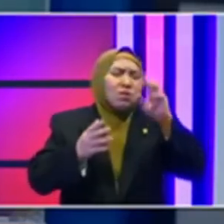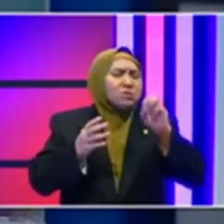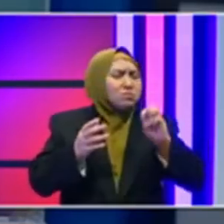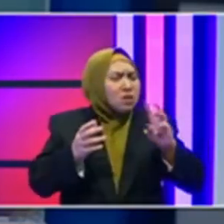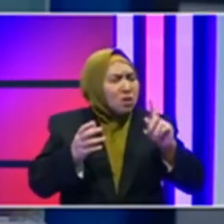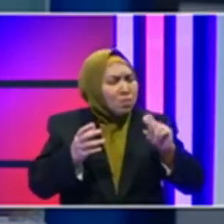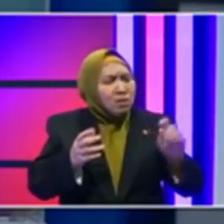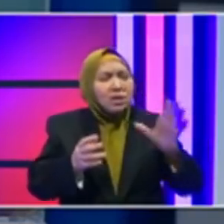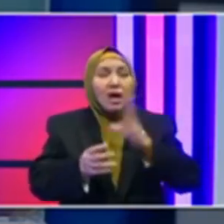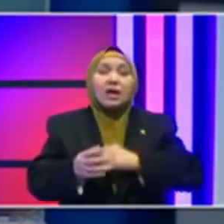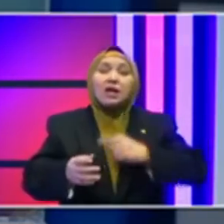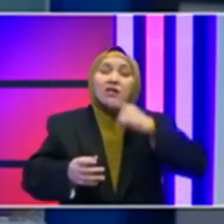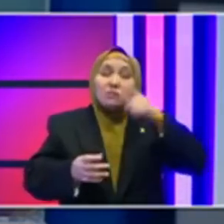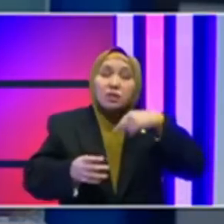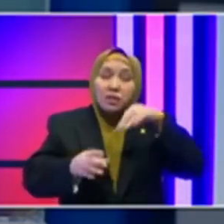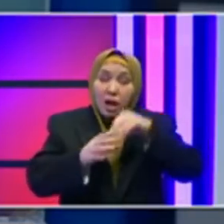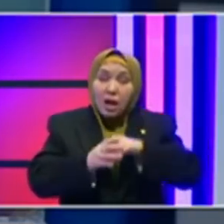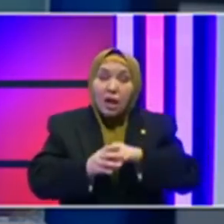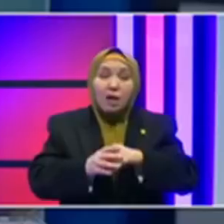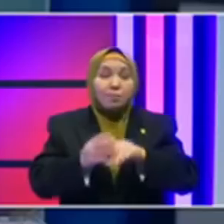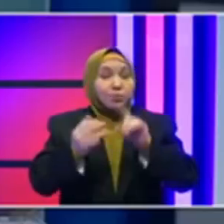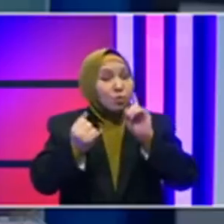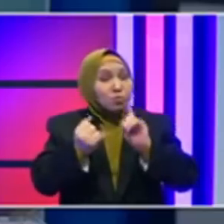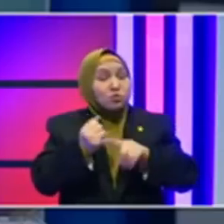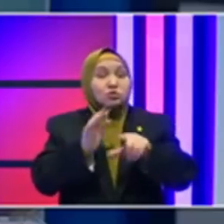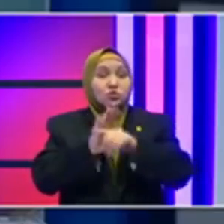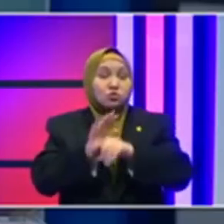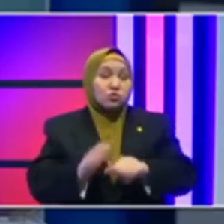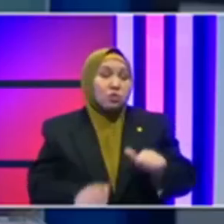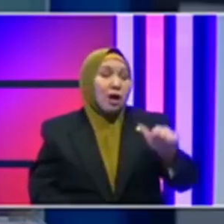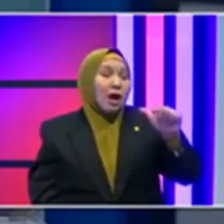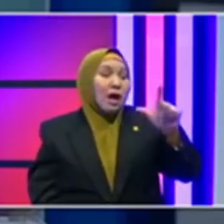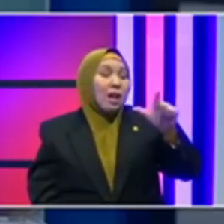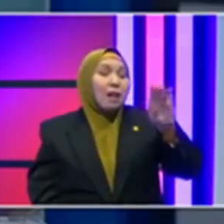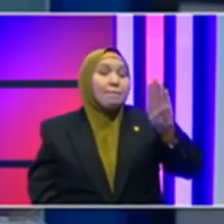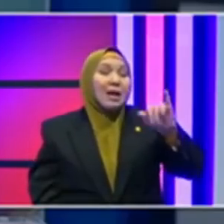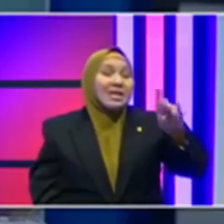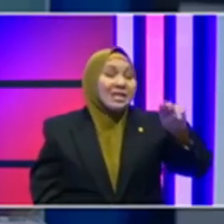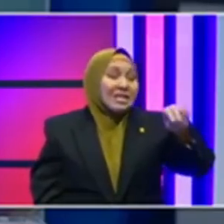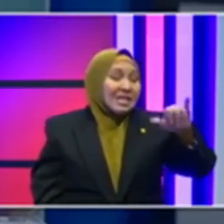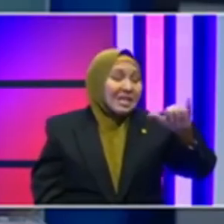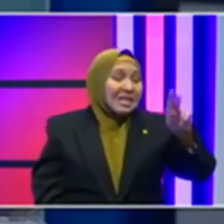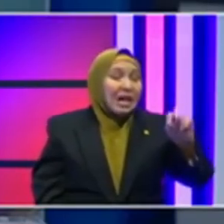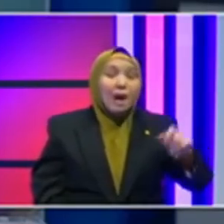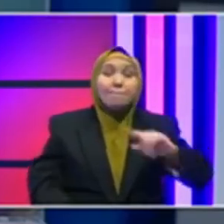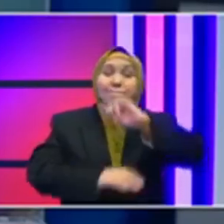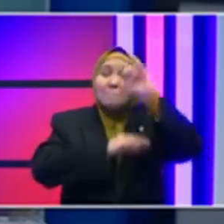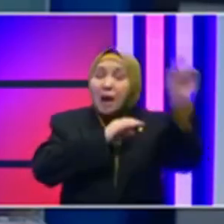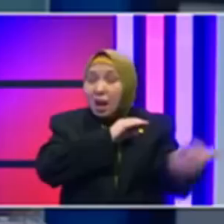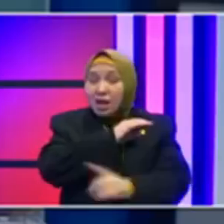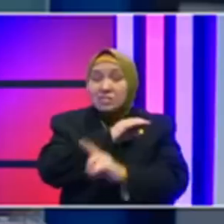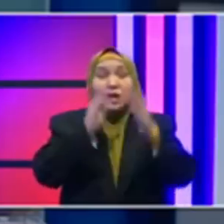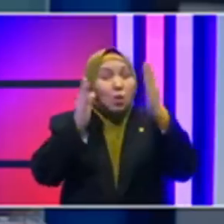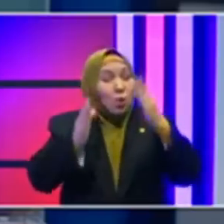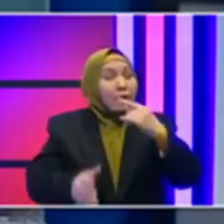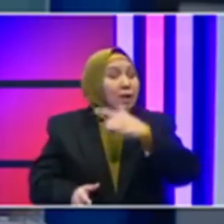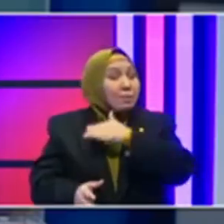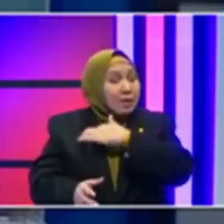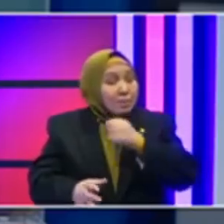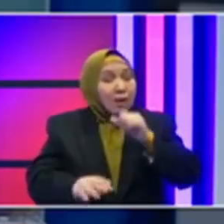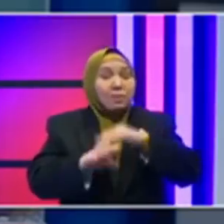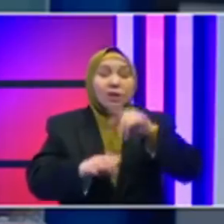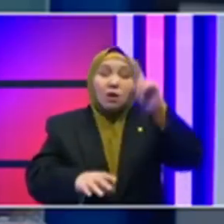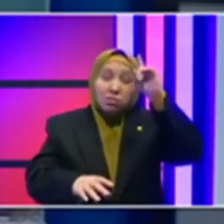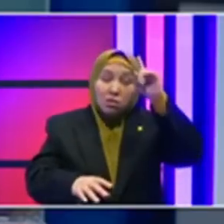bahkan disebutkan di dalam ujung surah al-bayyinah tentang balasan bagi orang-orang yang beriman kepada Allah